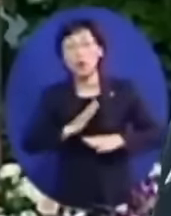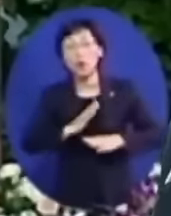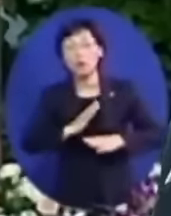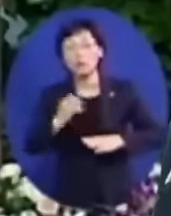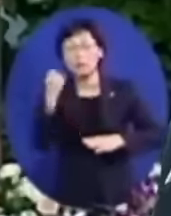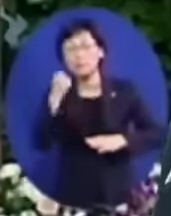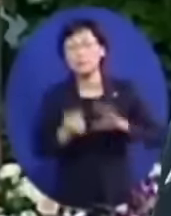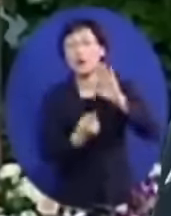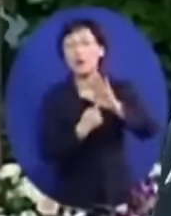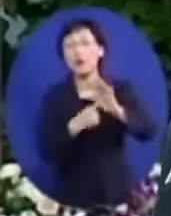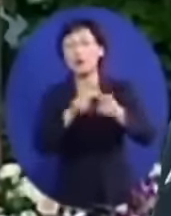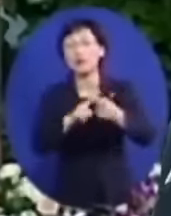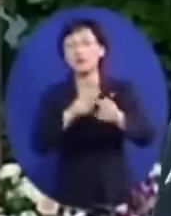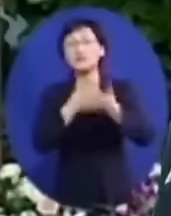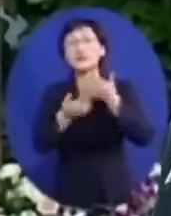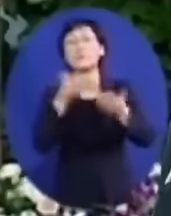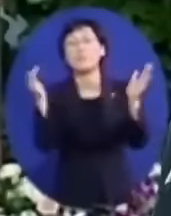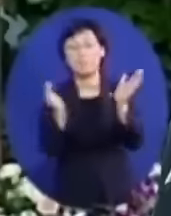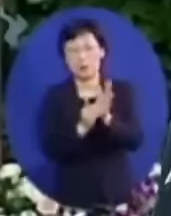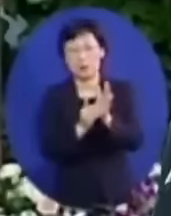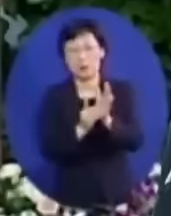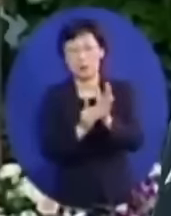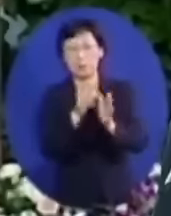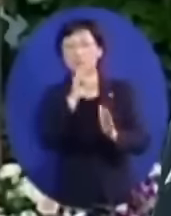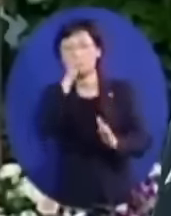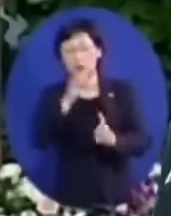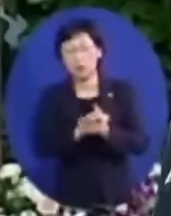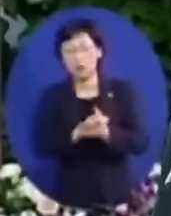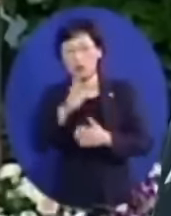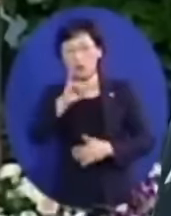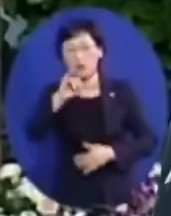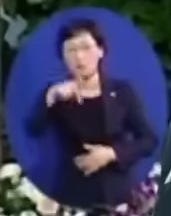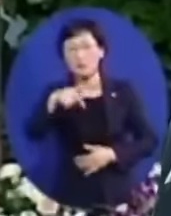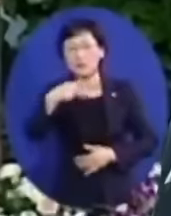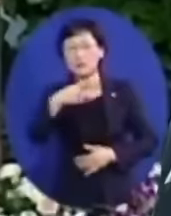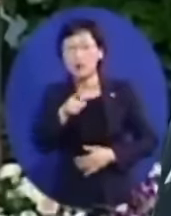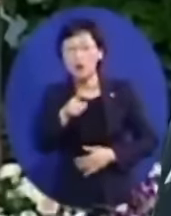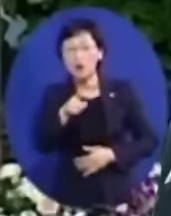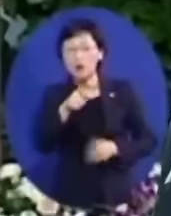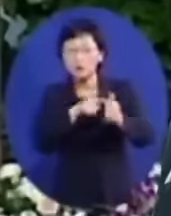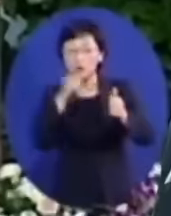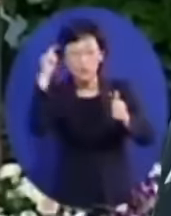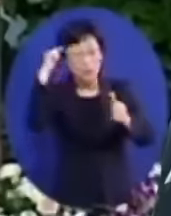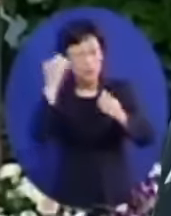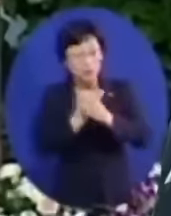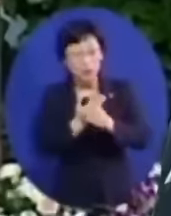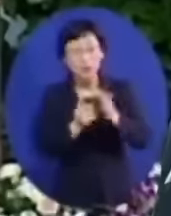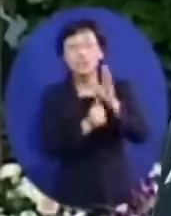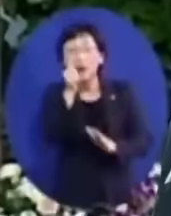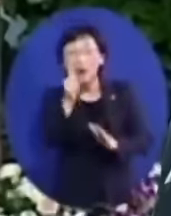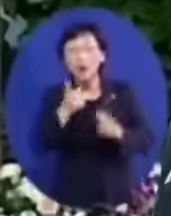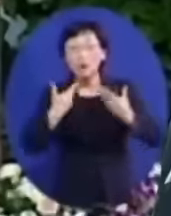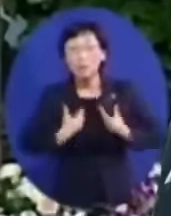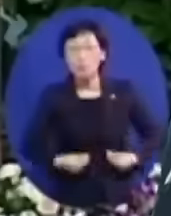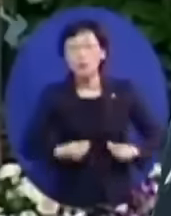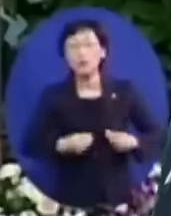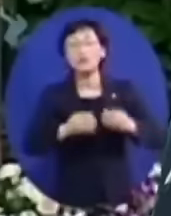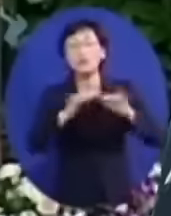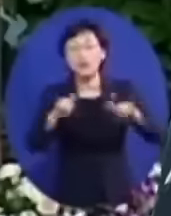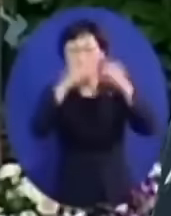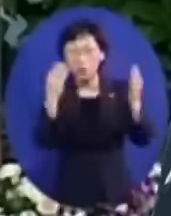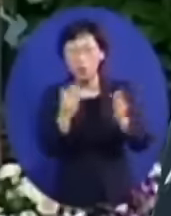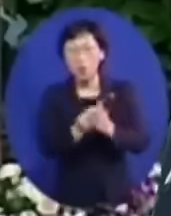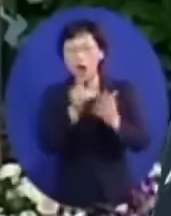것을 체험했다고 말했던 것입니다. 빅터 프랭클 박사는 희망을 포기한 사람은 나치 수용소에서 다 죽어갔다는